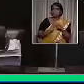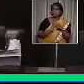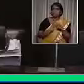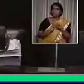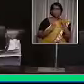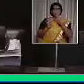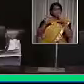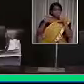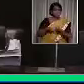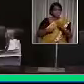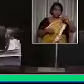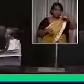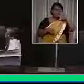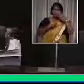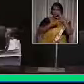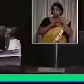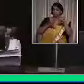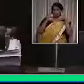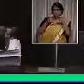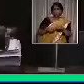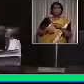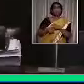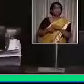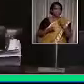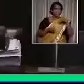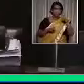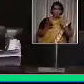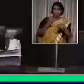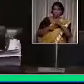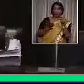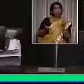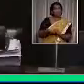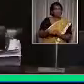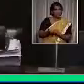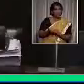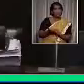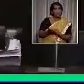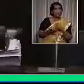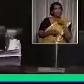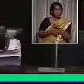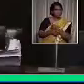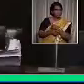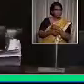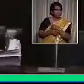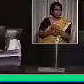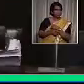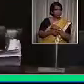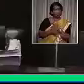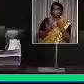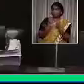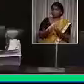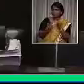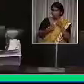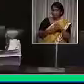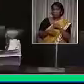ஏதோ பலவந்தமாக ஏதோ இந்த 2 வருட ஆட்சியிலே அவர் மீள பெற்றுக்கொண்டதாக பெருமை பேசினார். இவ்வாறு இனவாதத்தை தொடர்ந்தேச்சியாக